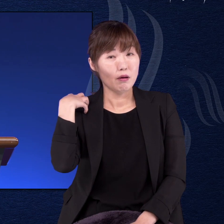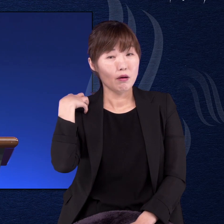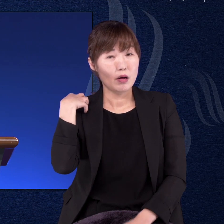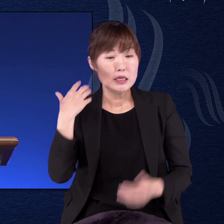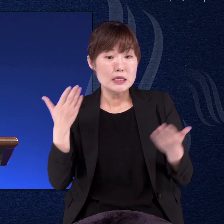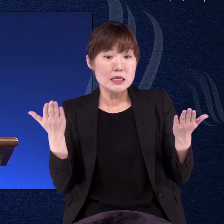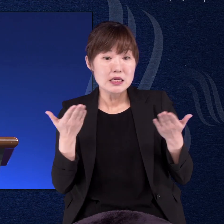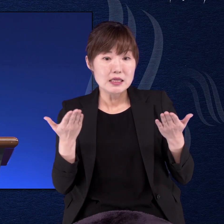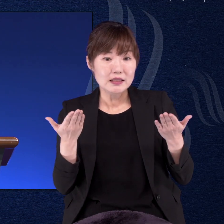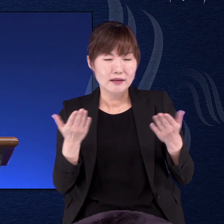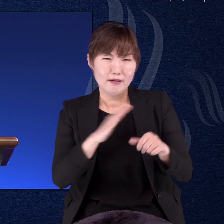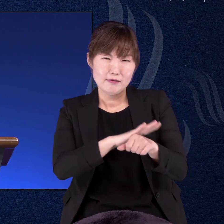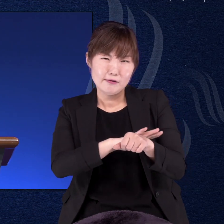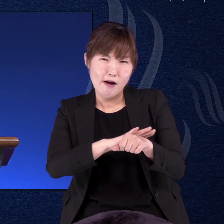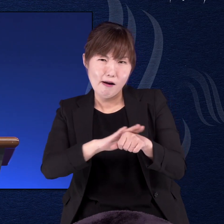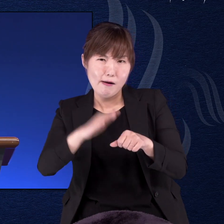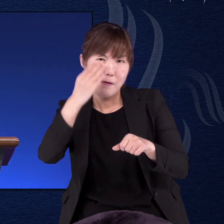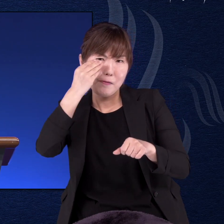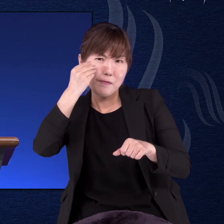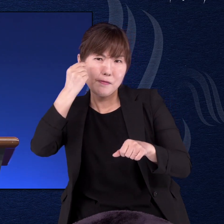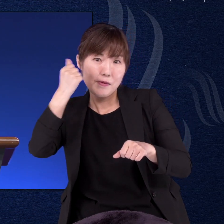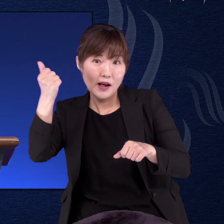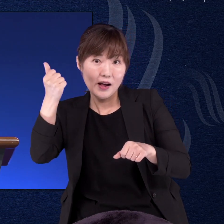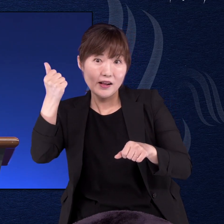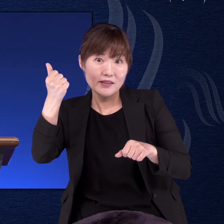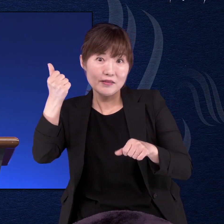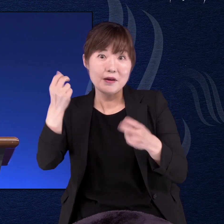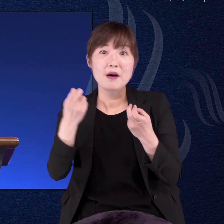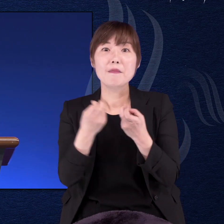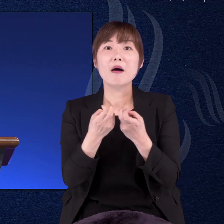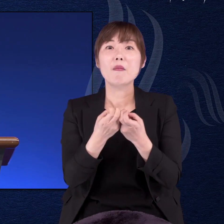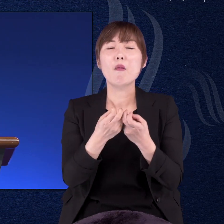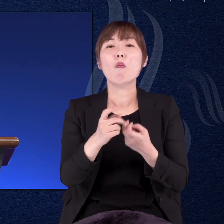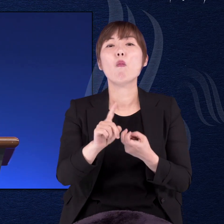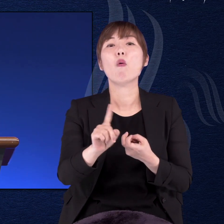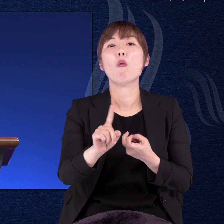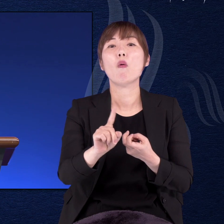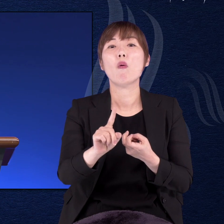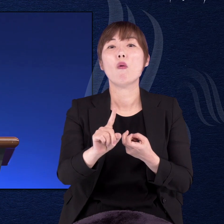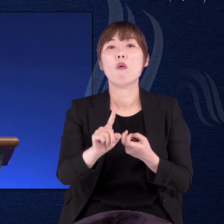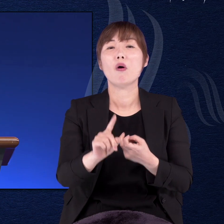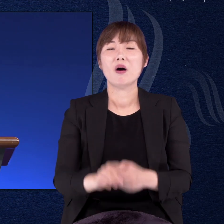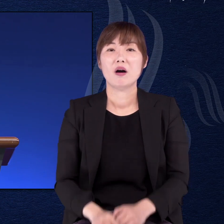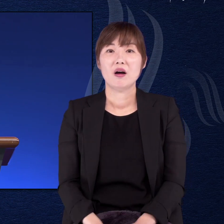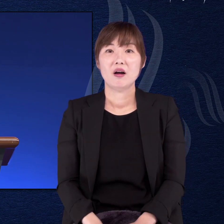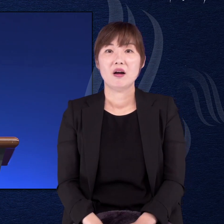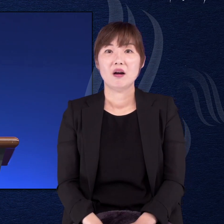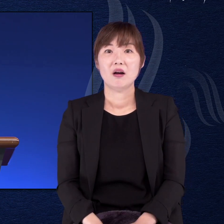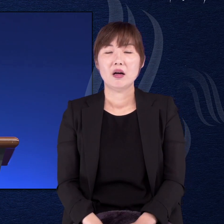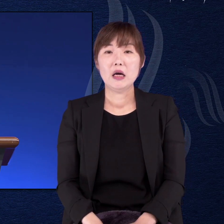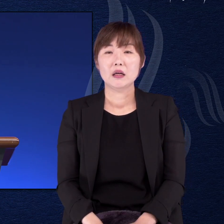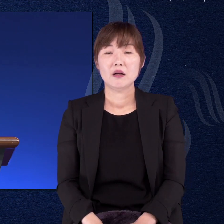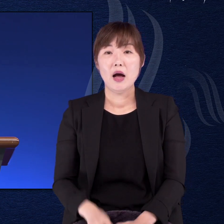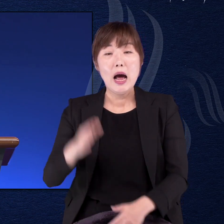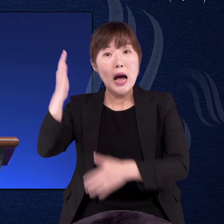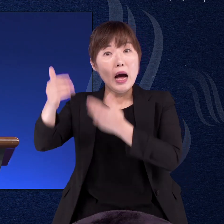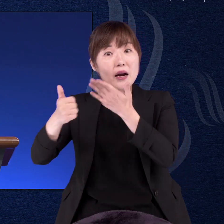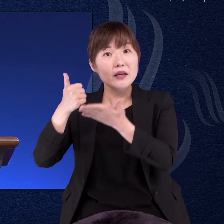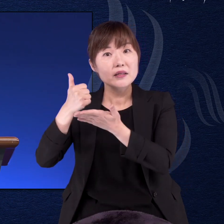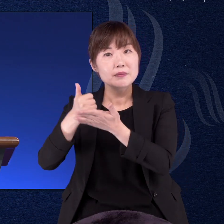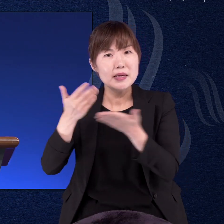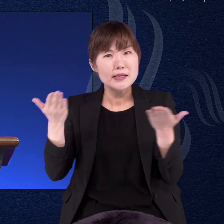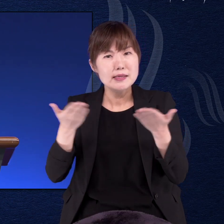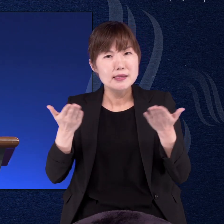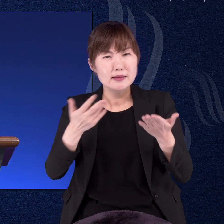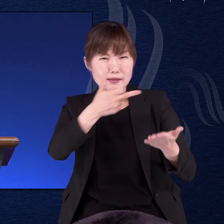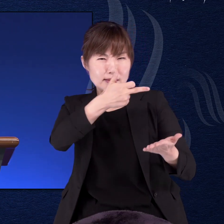거지요. 그런데 사명은 뭔가 훨씬 더 큰 의미예요.